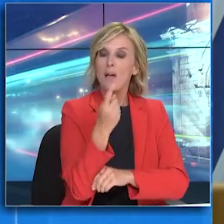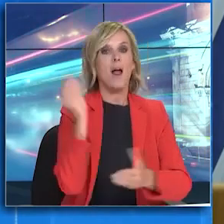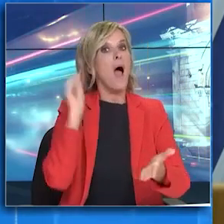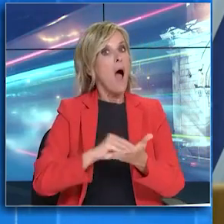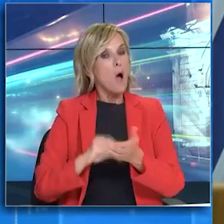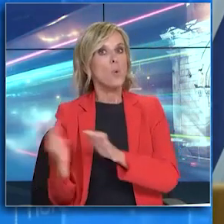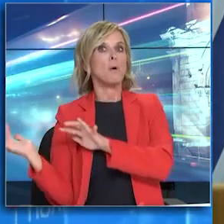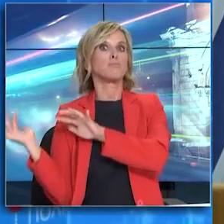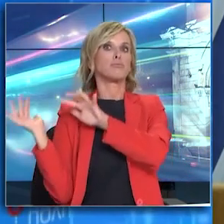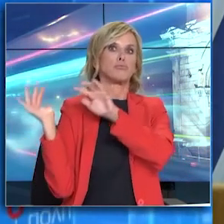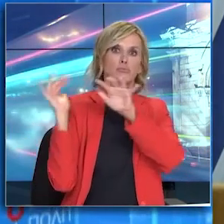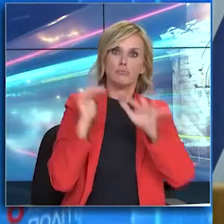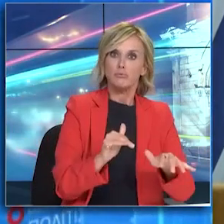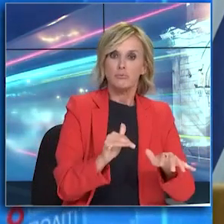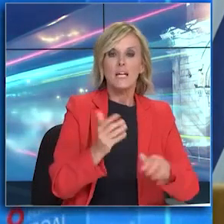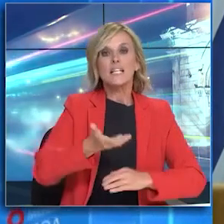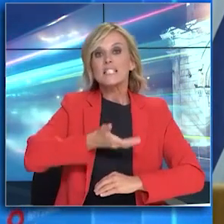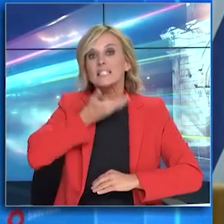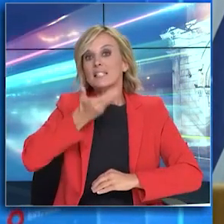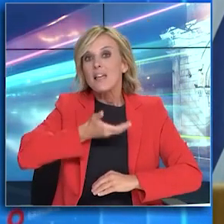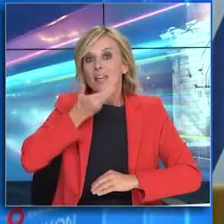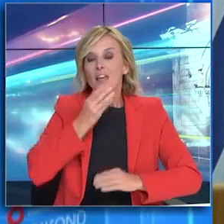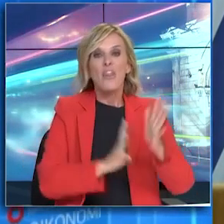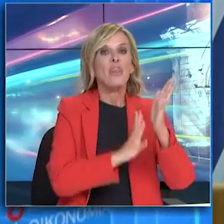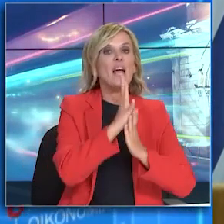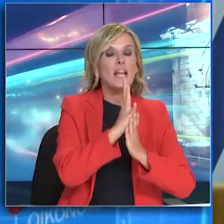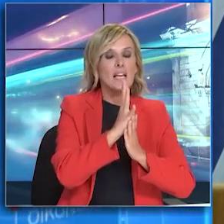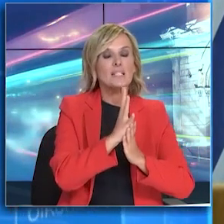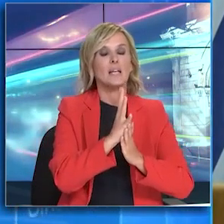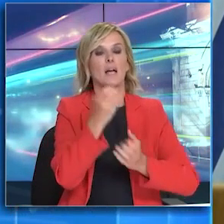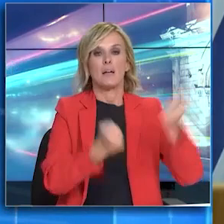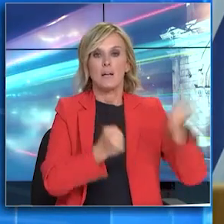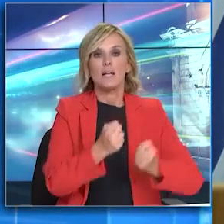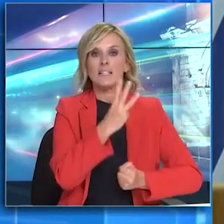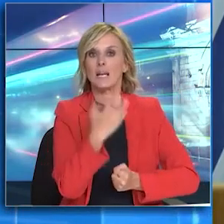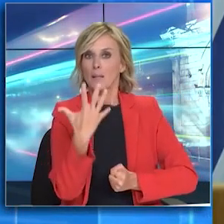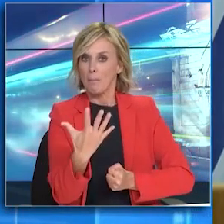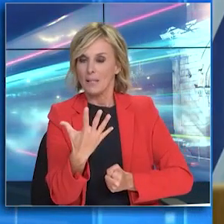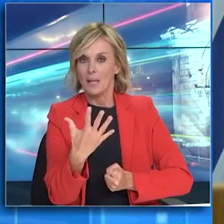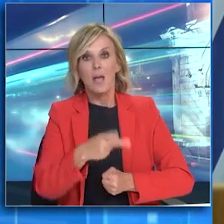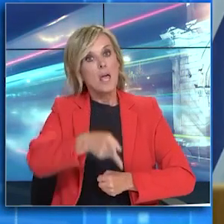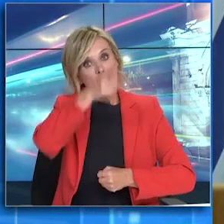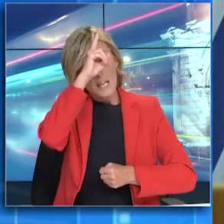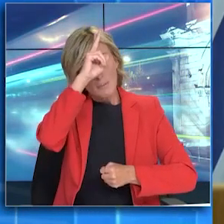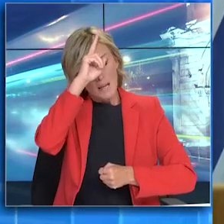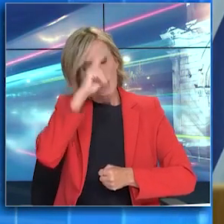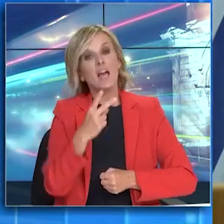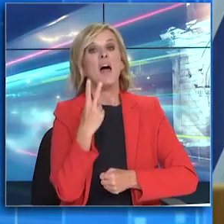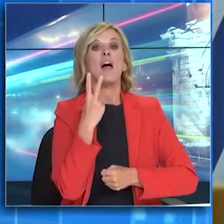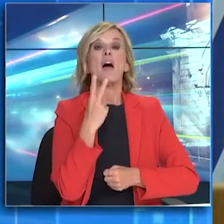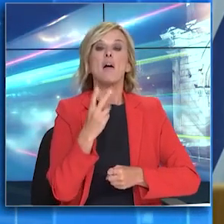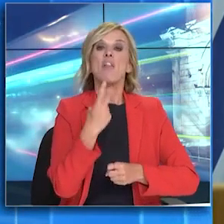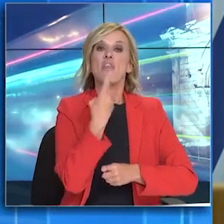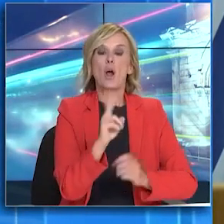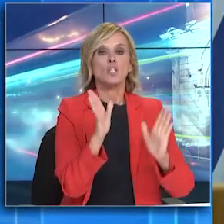αναμένονται άμεσα δυνάμεις από την Τσεχία με 14 οχήματα και 35 άτομα, τη Γερμανία με 2 πεζοπόρα τμήματα